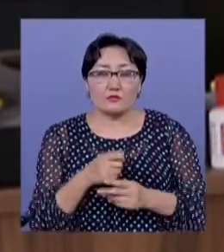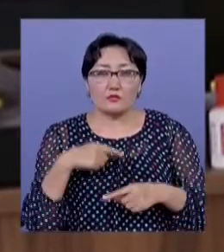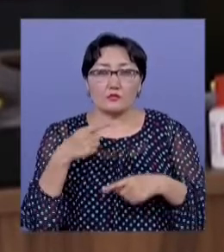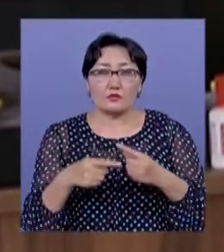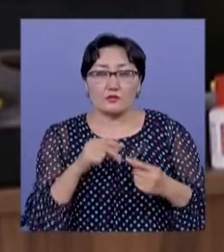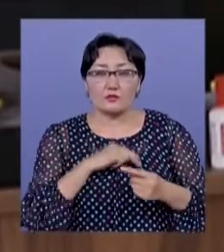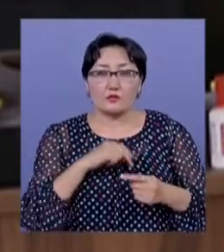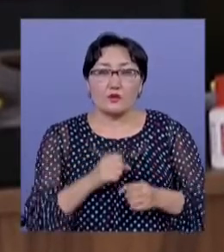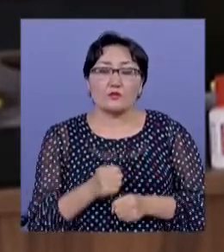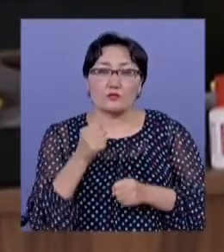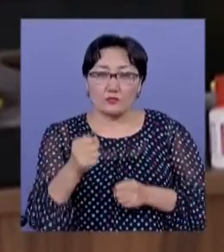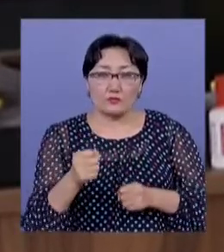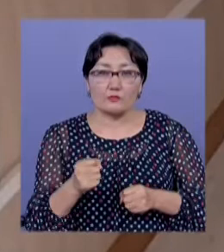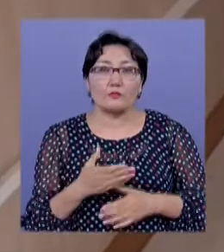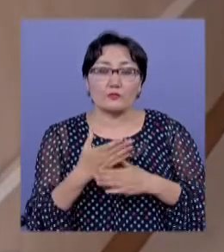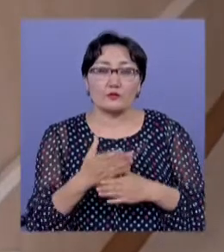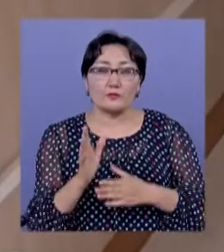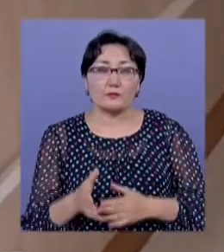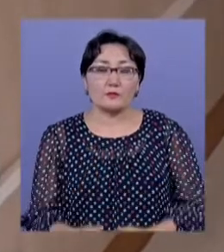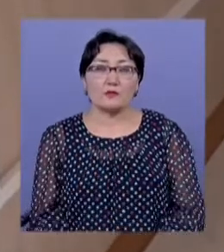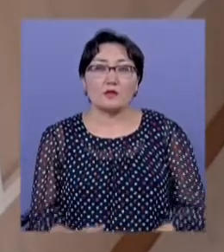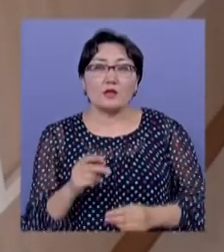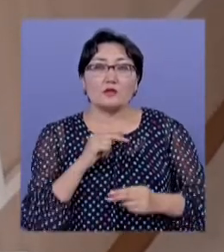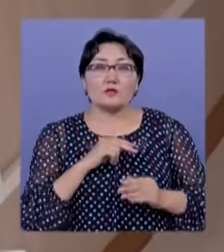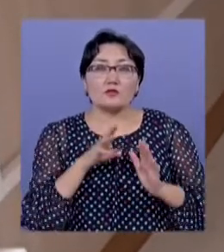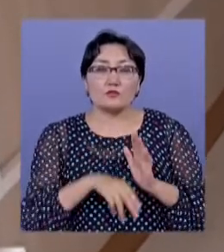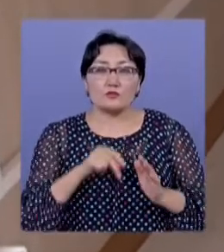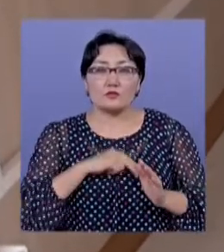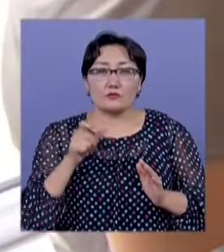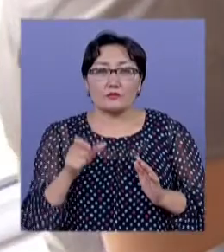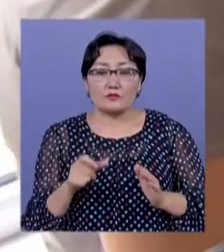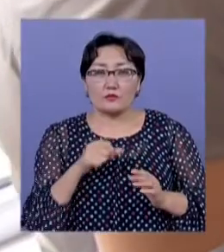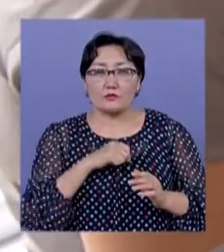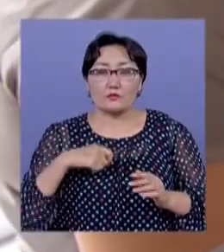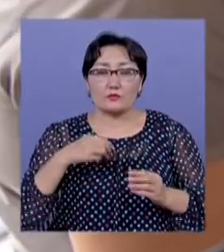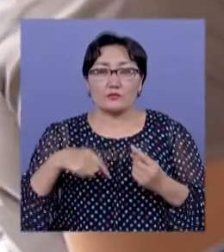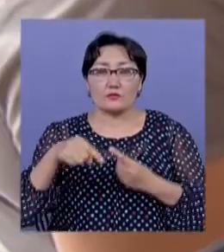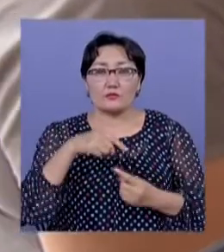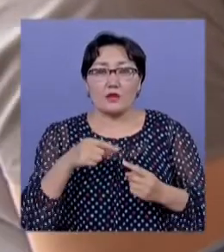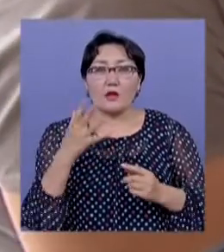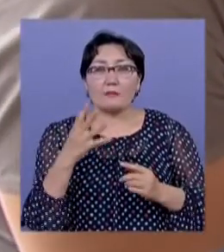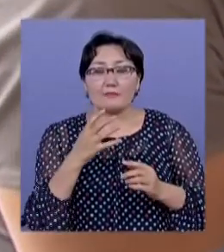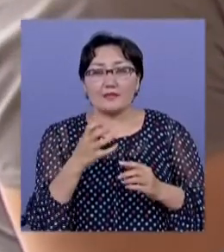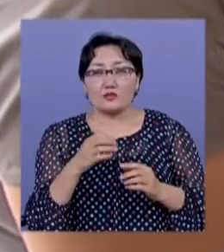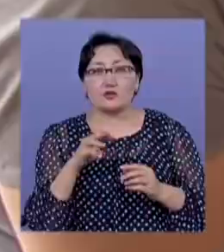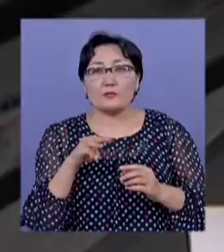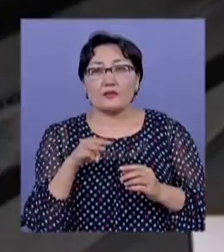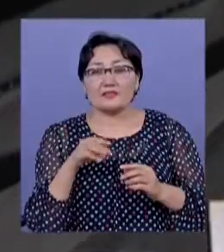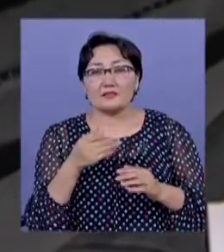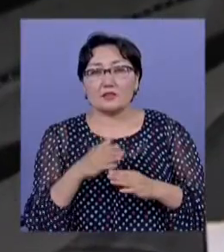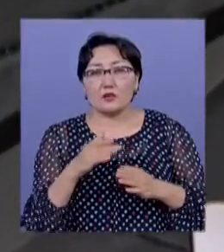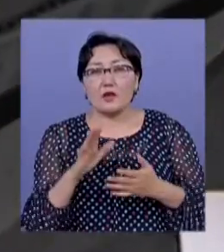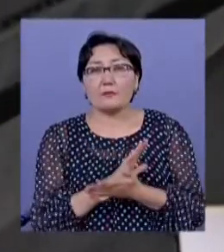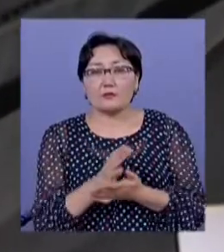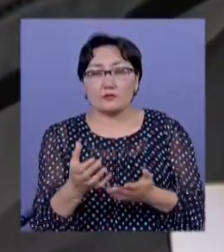өздері жұмысқа орналастыруға мүмкіндік береміз. Жұмыссыздар мен өзін-өзі еңбекпен қамтығандар 500 мың теңгелік грант ұтуға да